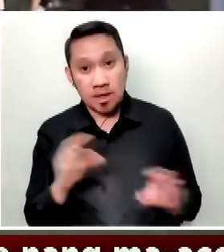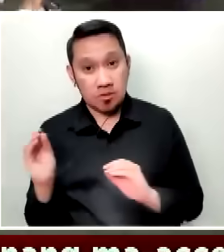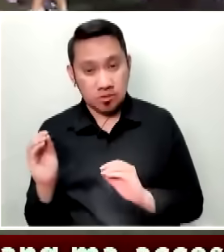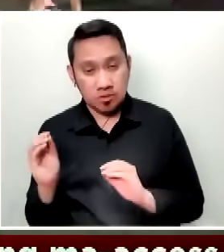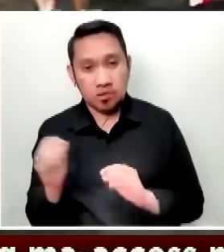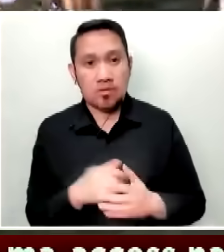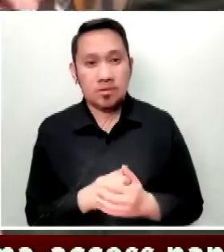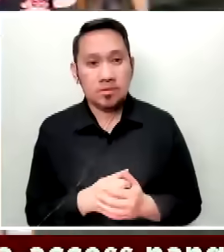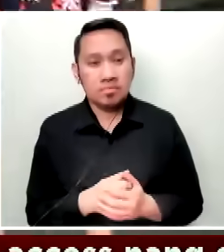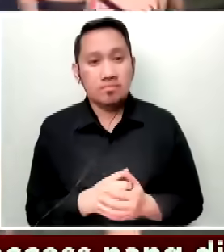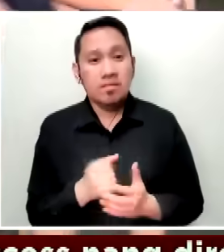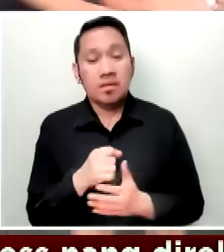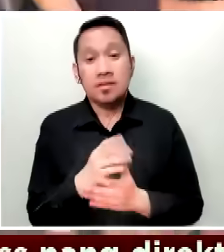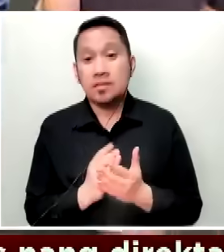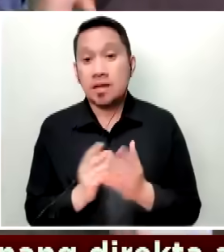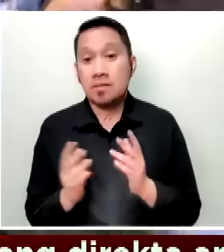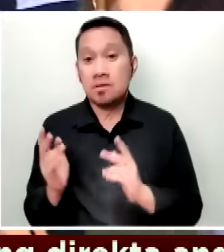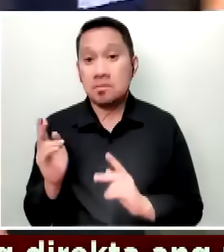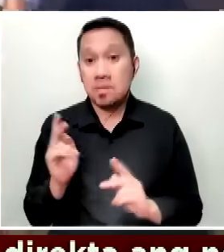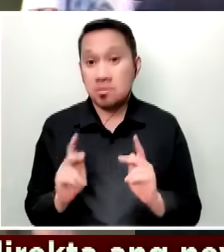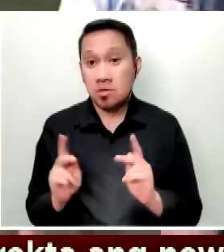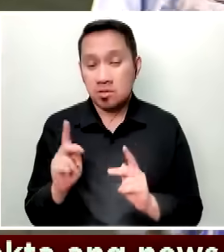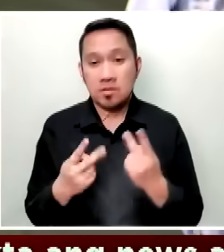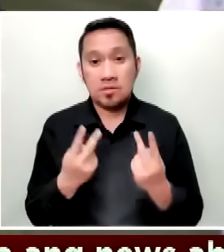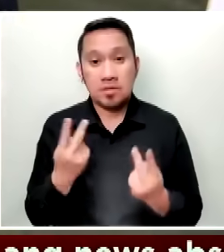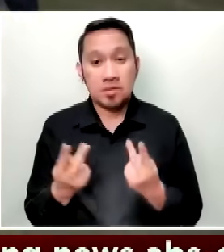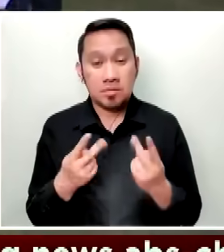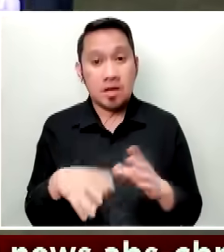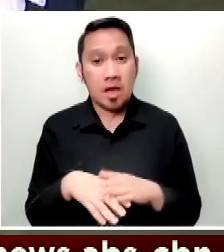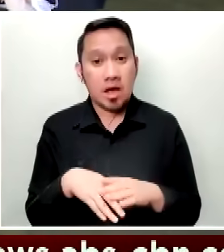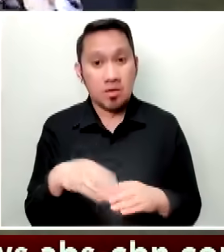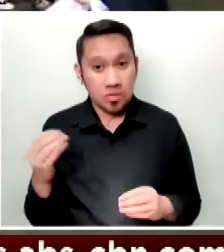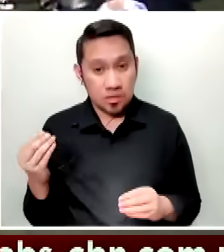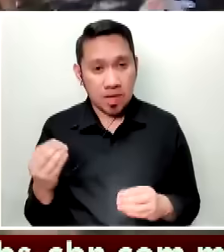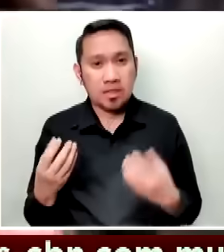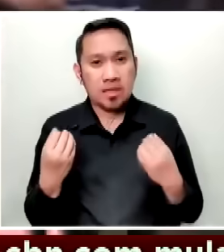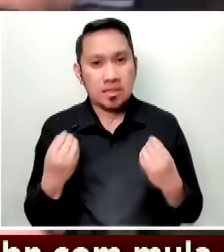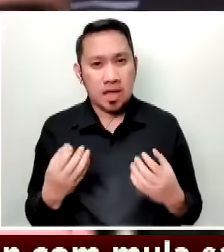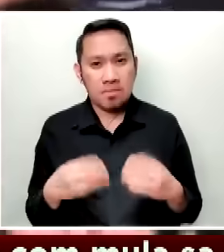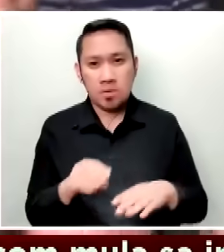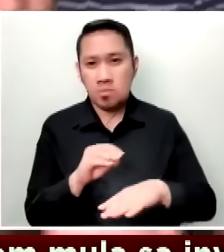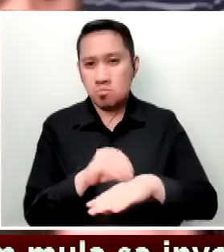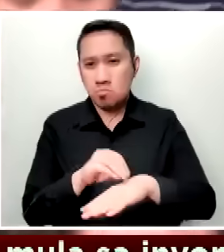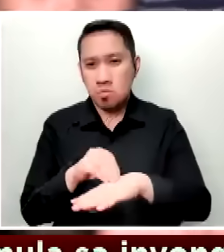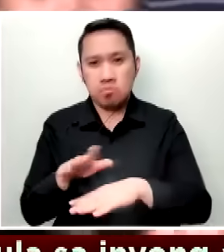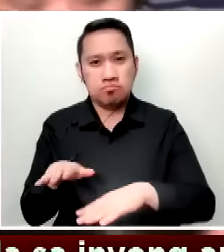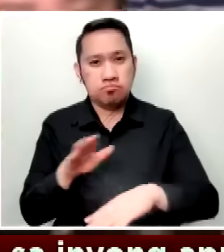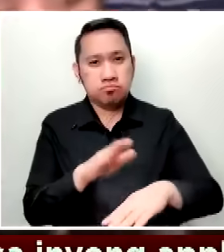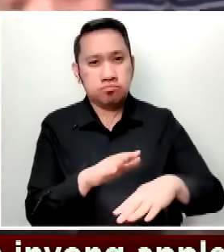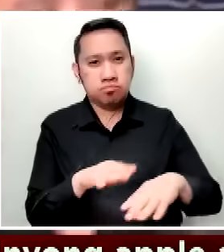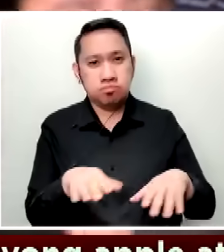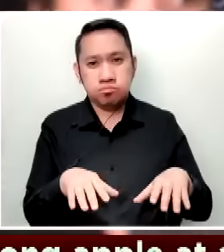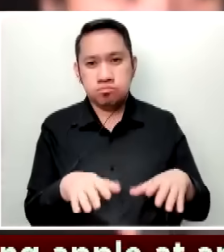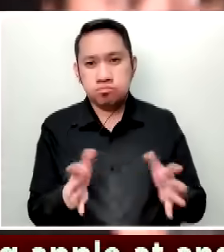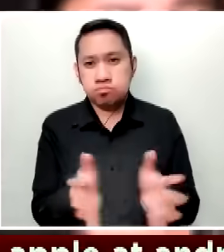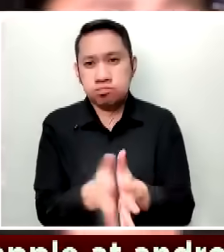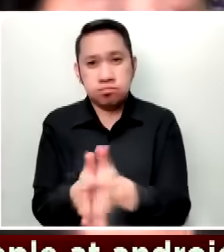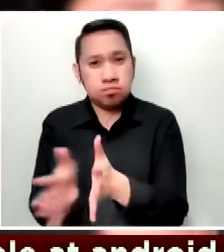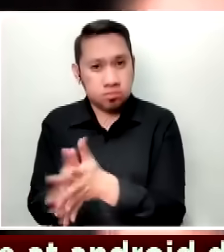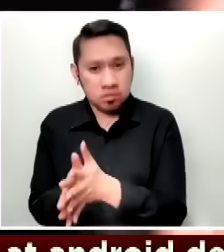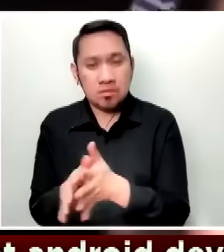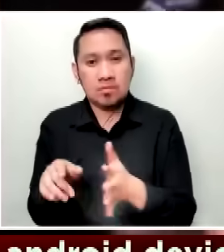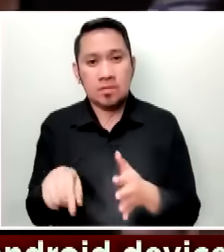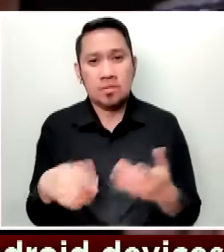mga dumadalaw sa labas naman ng sementeryo, marami pa rin mga street vendors na karamihan ay nagtitinda ng